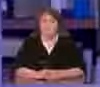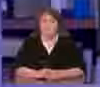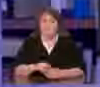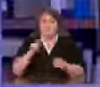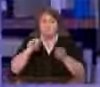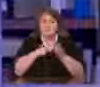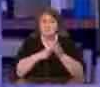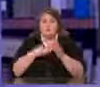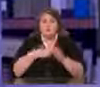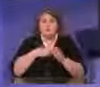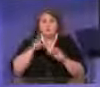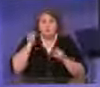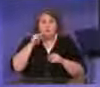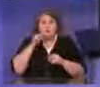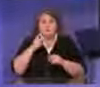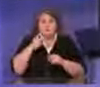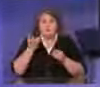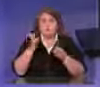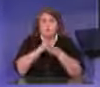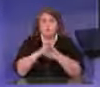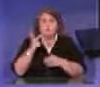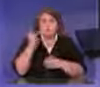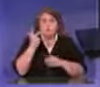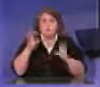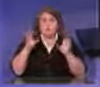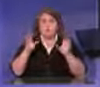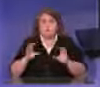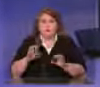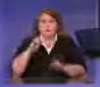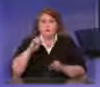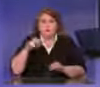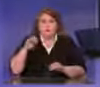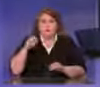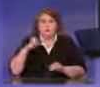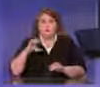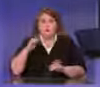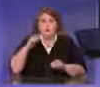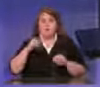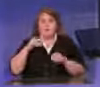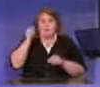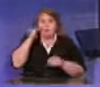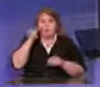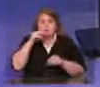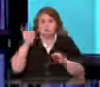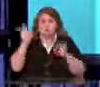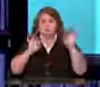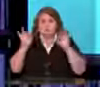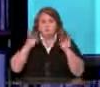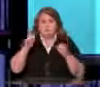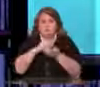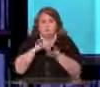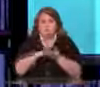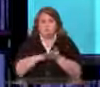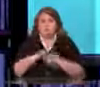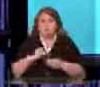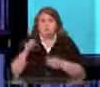Цели нашего урока. Вы познакомитесь с третьим законом Менделя и научитесь составлять схемы скрещивания